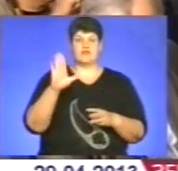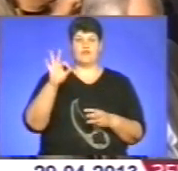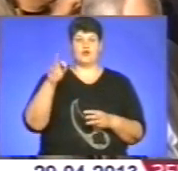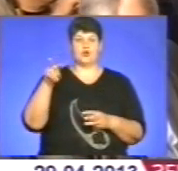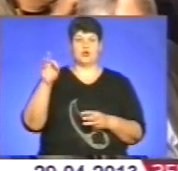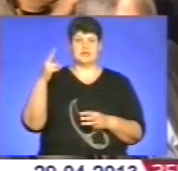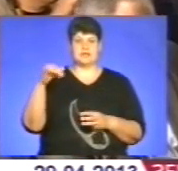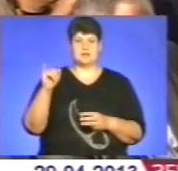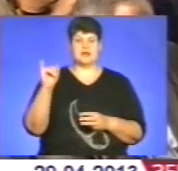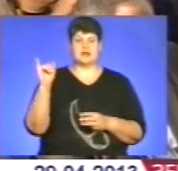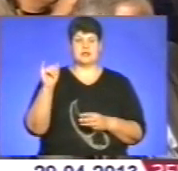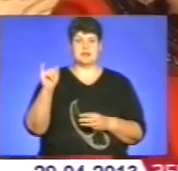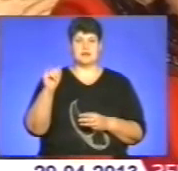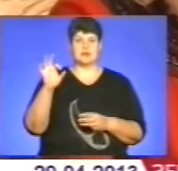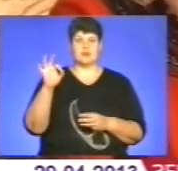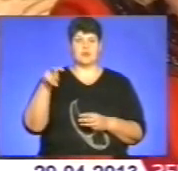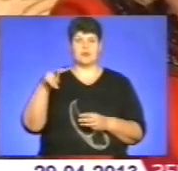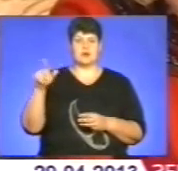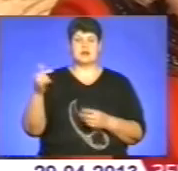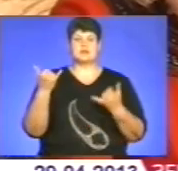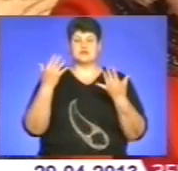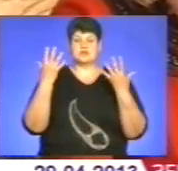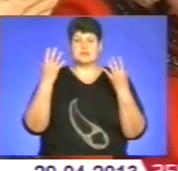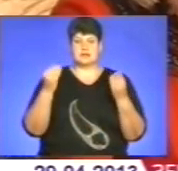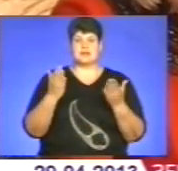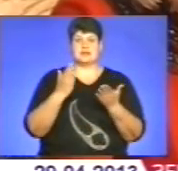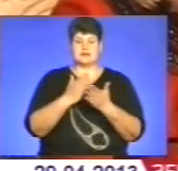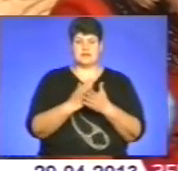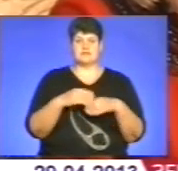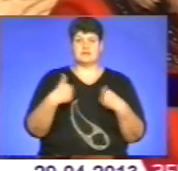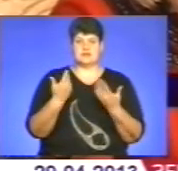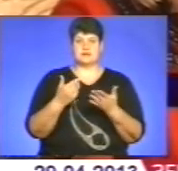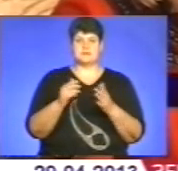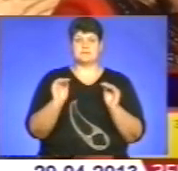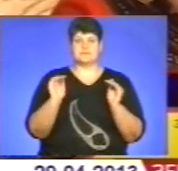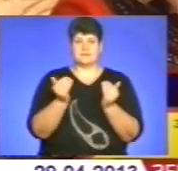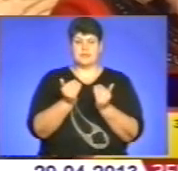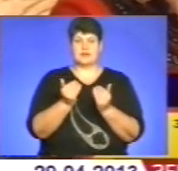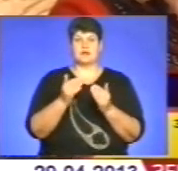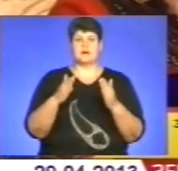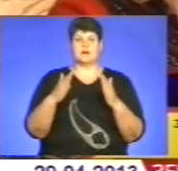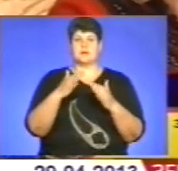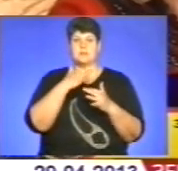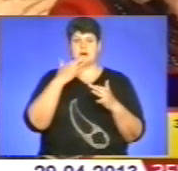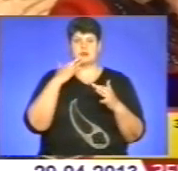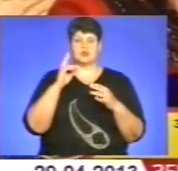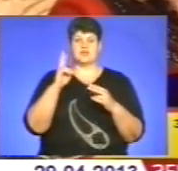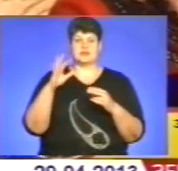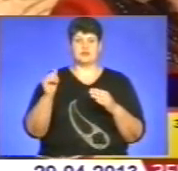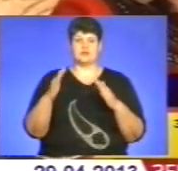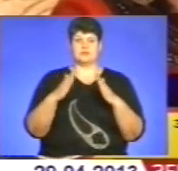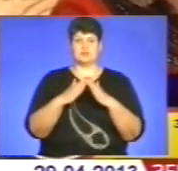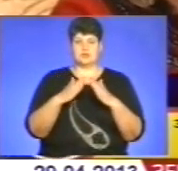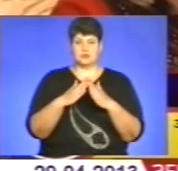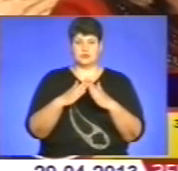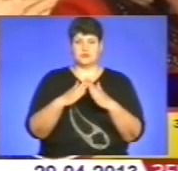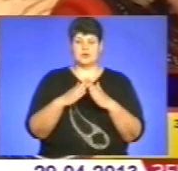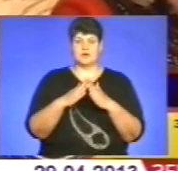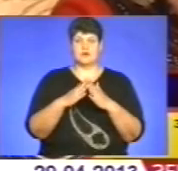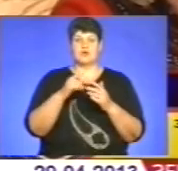На сьогоднішній день видані містобудівні умови та обмеження на забудову багатоквартирного житлового будинку.